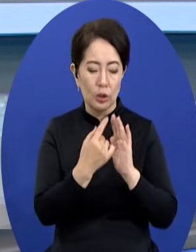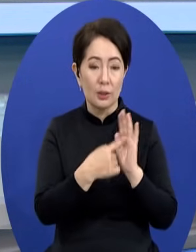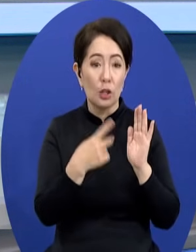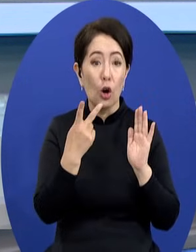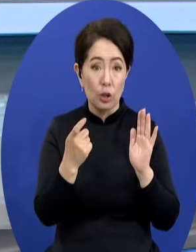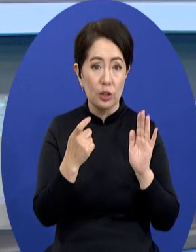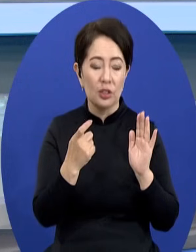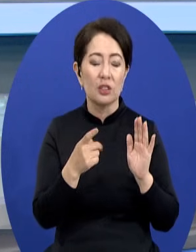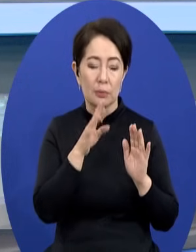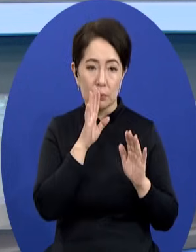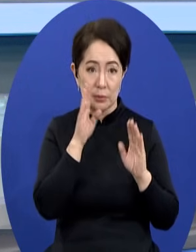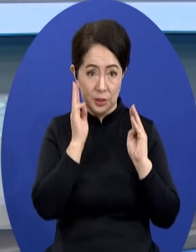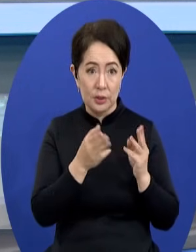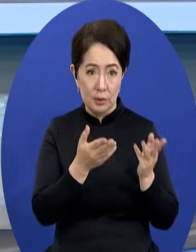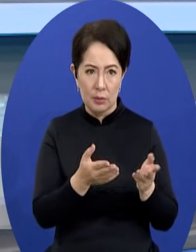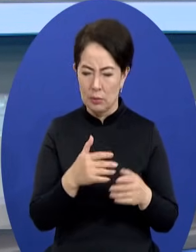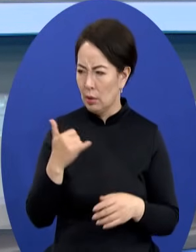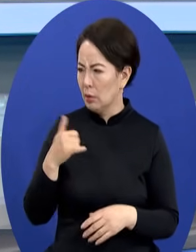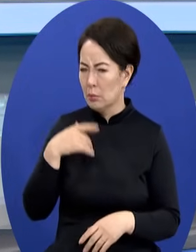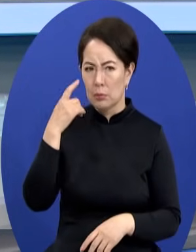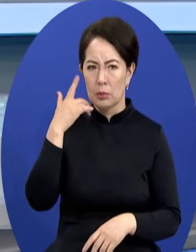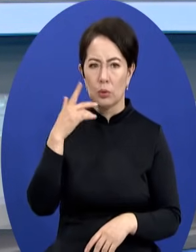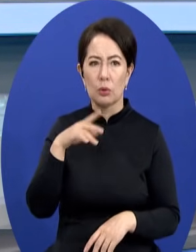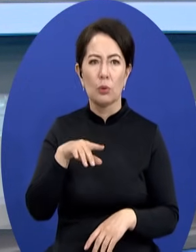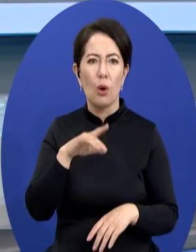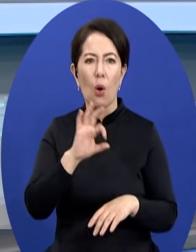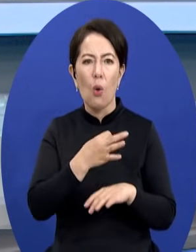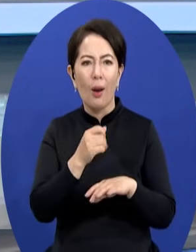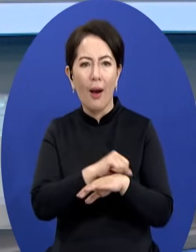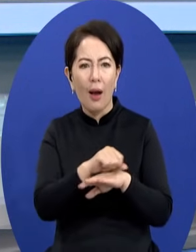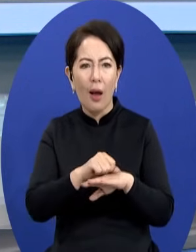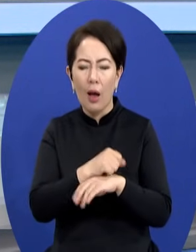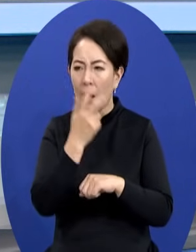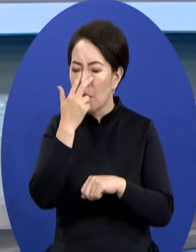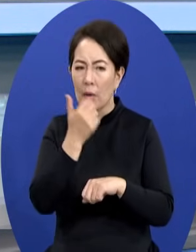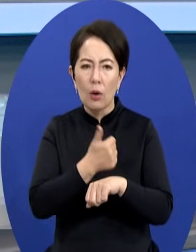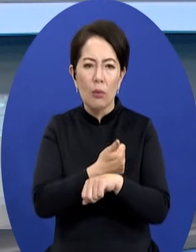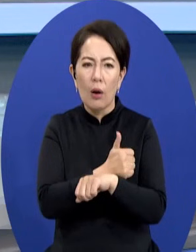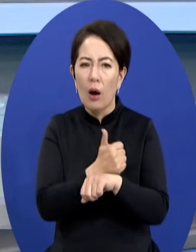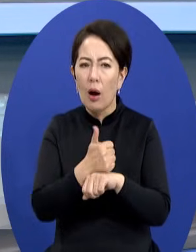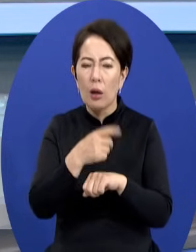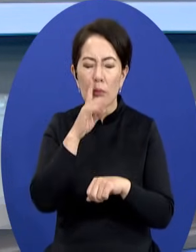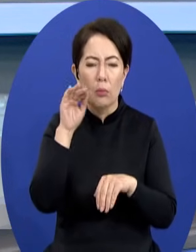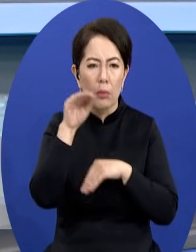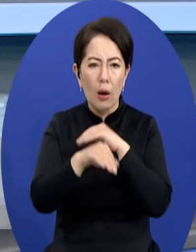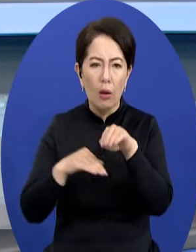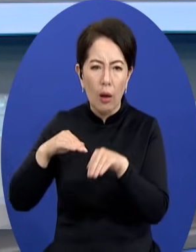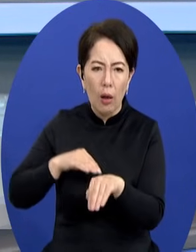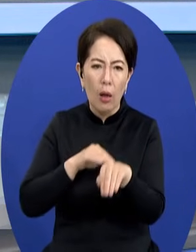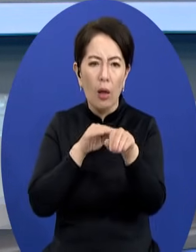гаргасан. Гэсэн ч шийдвэрийг мдээгүй Өвөрхангай аймгийн байгалийн үзэсгэлэнт газруудаар аялахаар явж байгаа зэрэг шалтгаанаар хяналтын